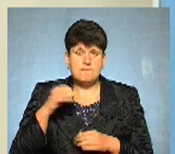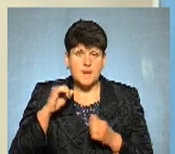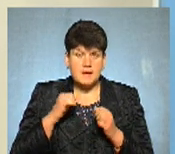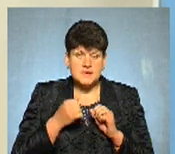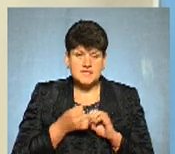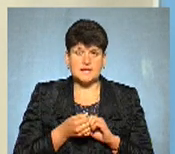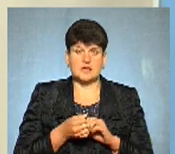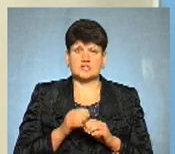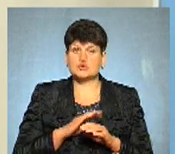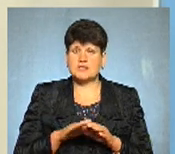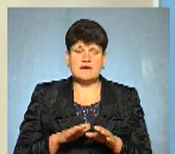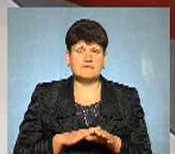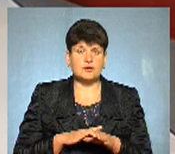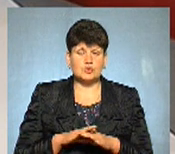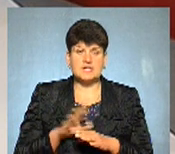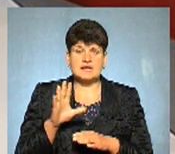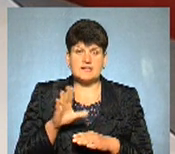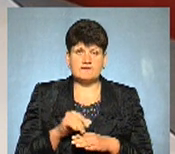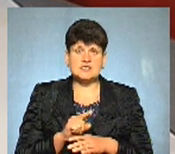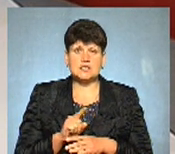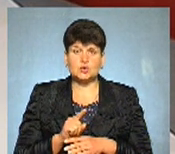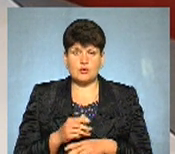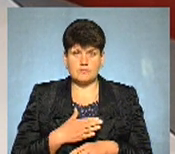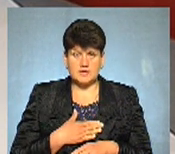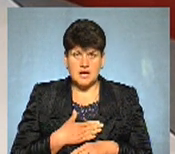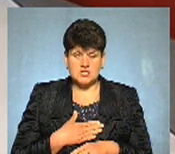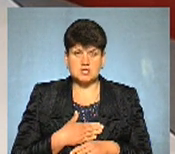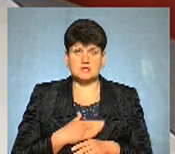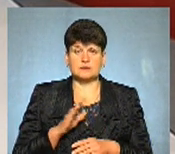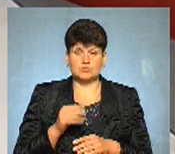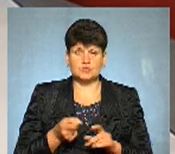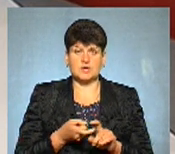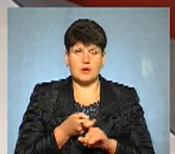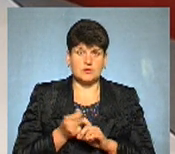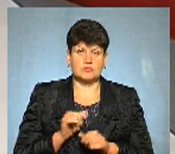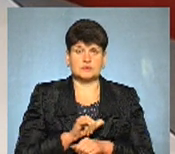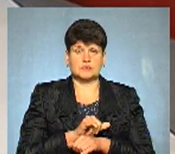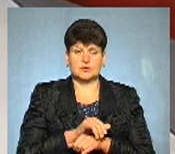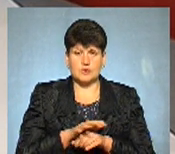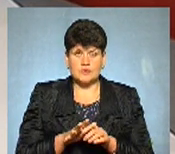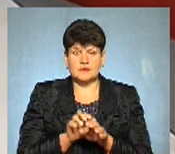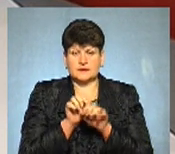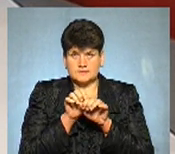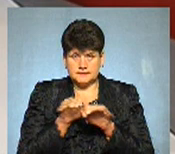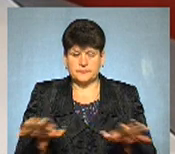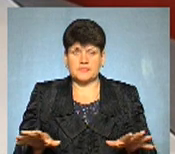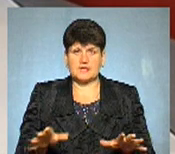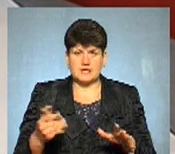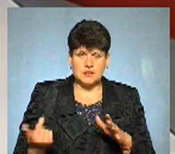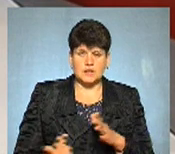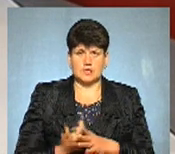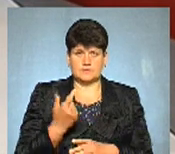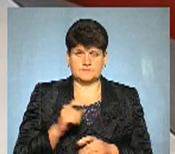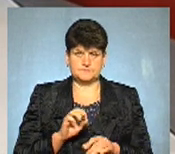недотримання оцих всіх санітарно-економічних норм наших призведуть до інфікування COVID-19 і нового сплеску